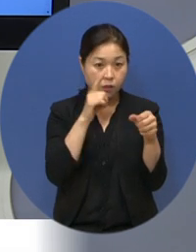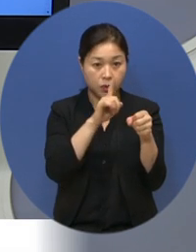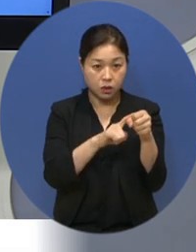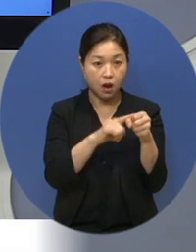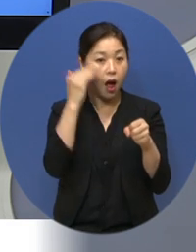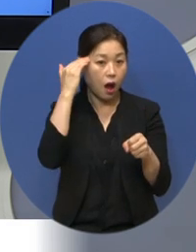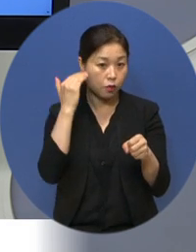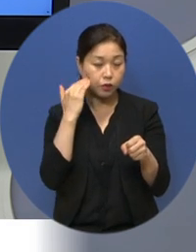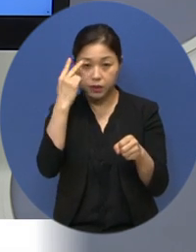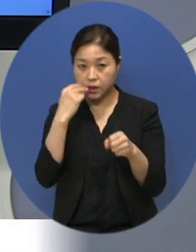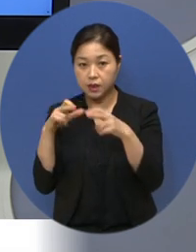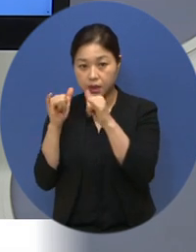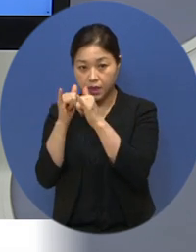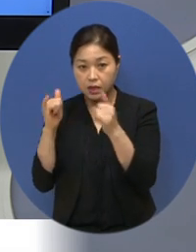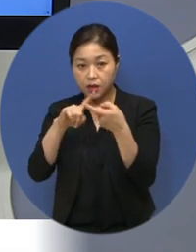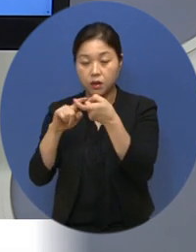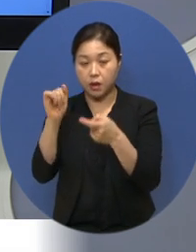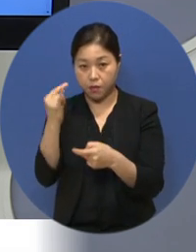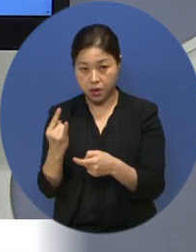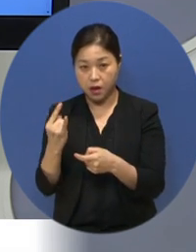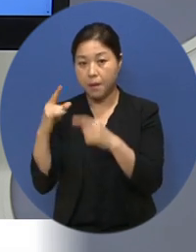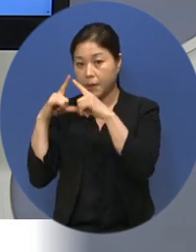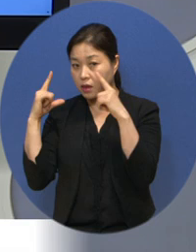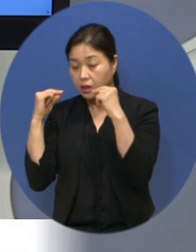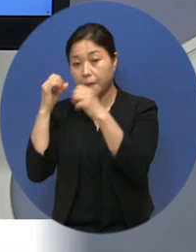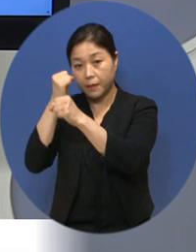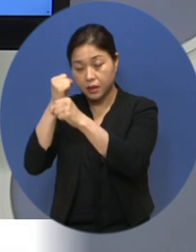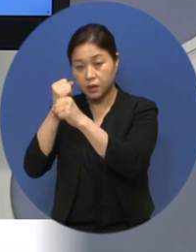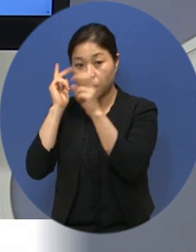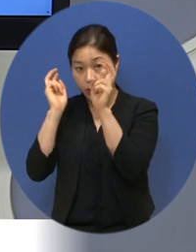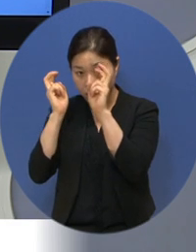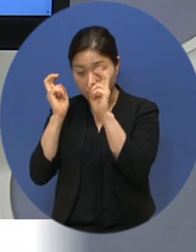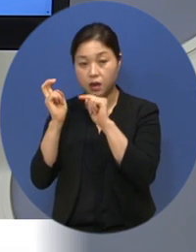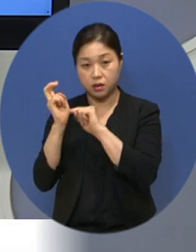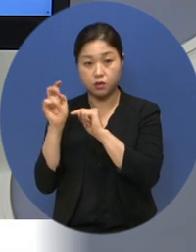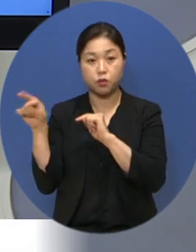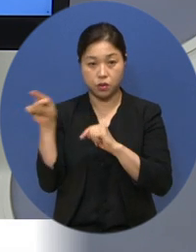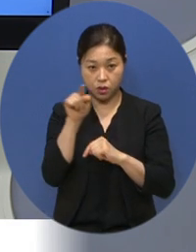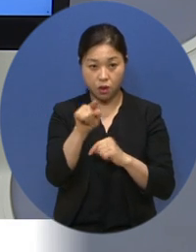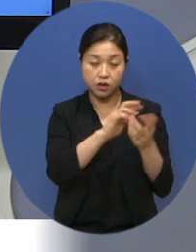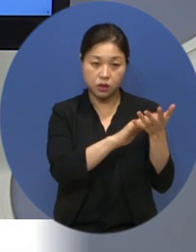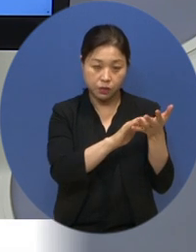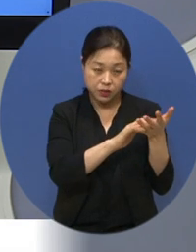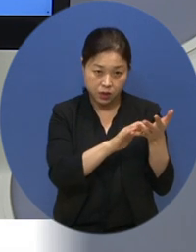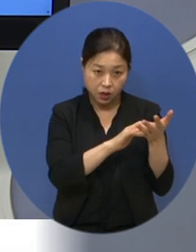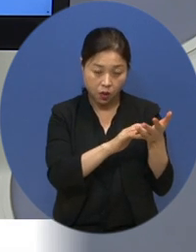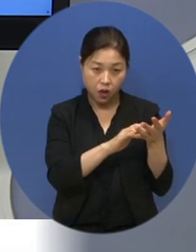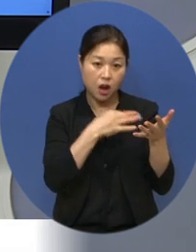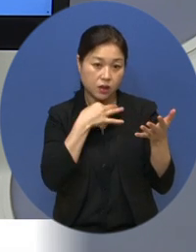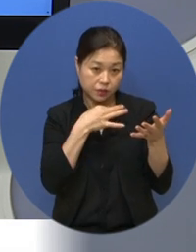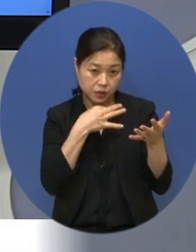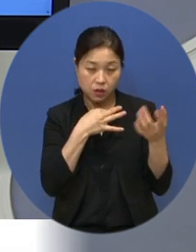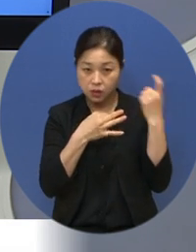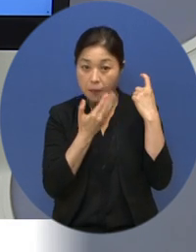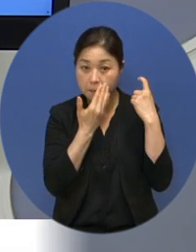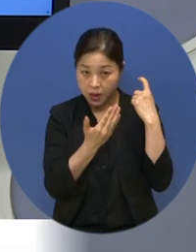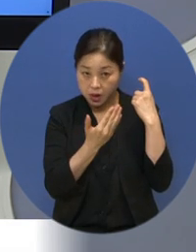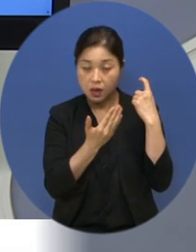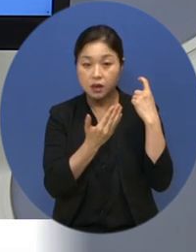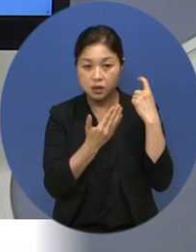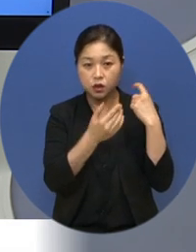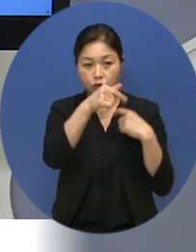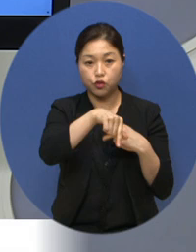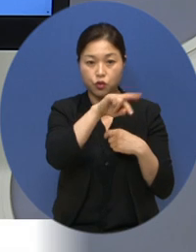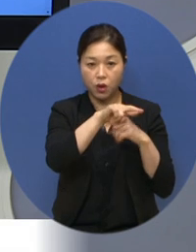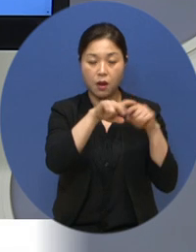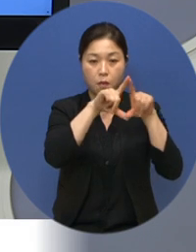와 마스크 생산 업체와 함께 점잖아 음성 변환 용 qr 코드가 표시된 포장지를